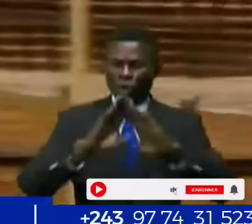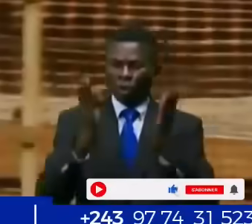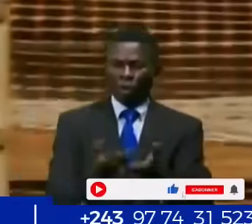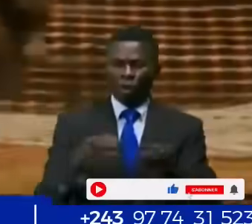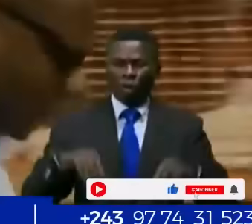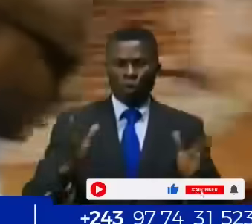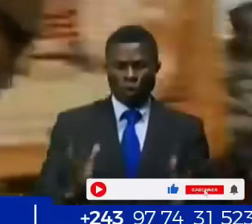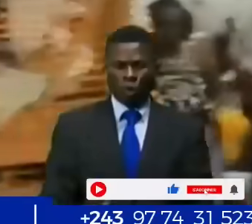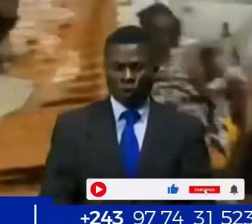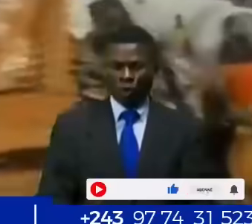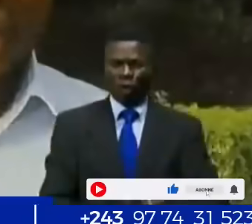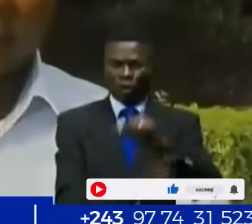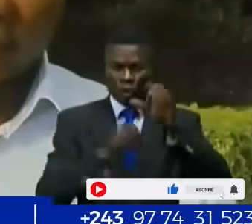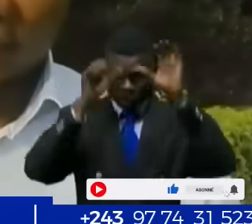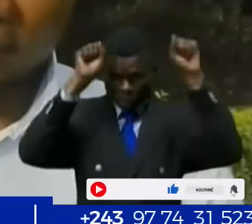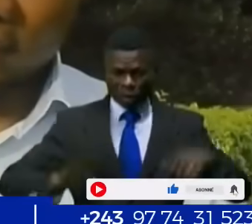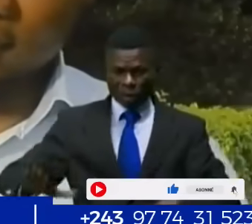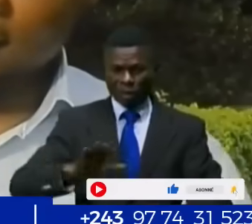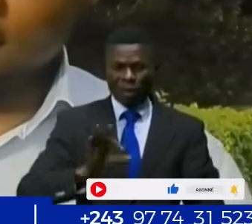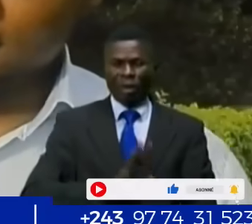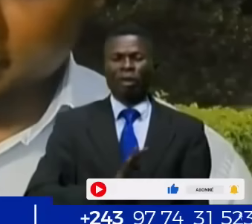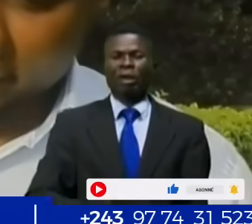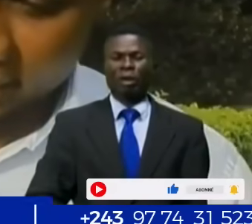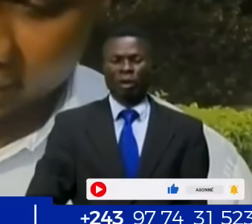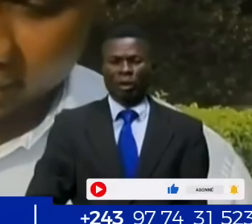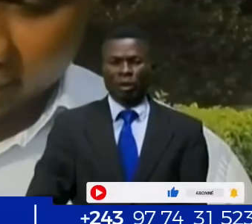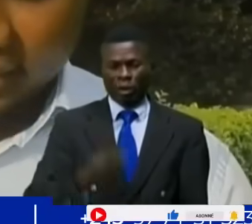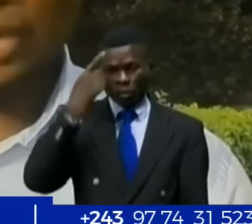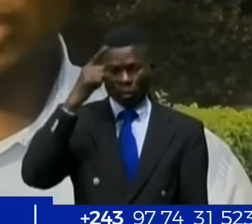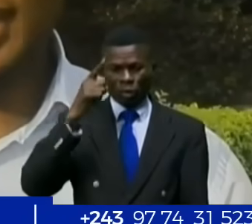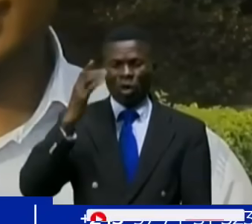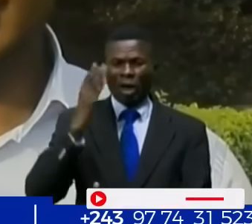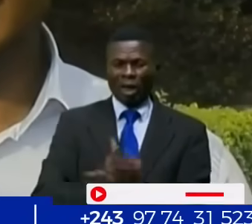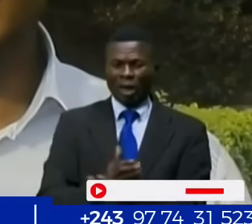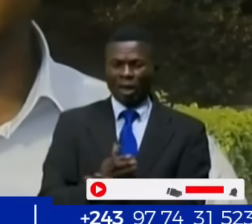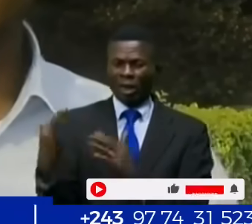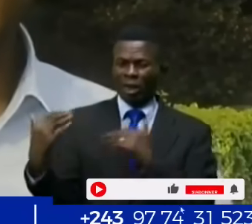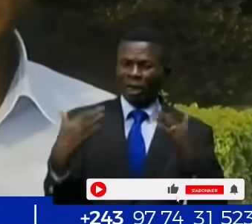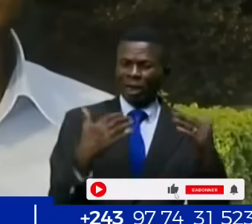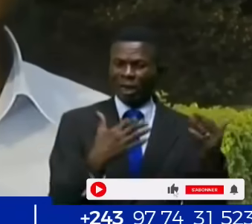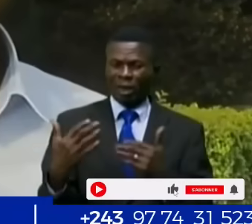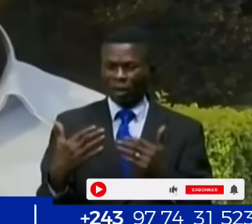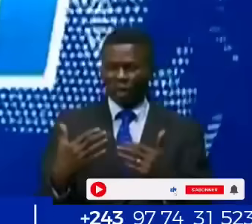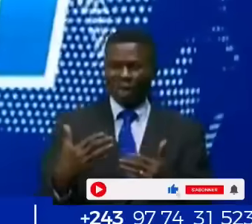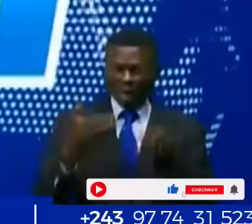Congolais derrière le chef de l'État, Félix Antoine Tshisekedi Tshilombo, pour mettre fin à cette guerre